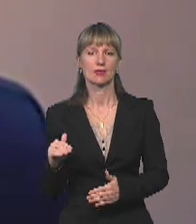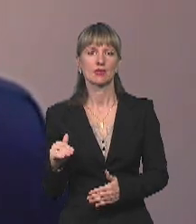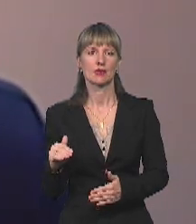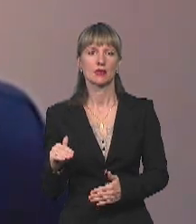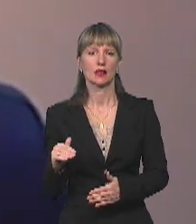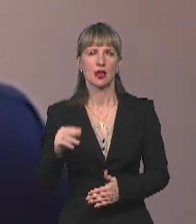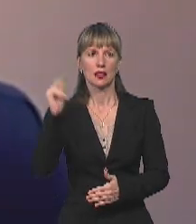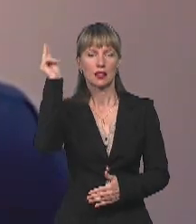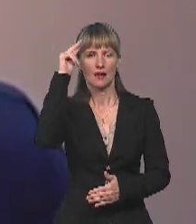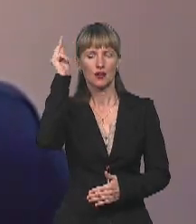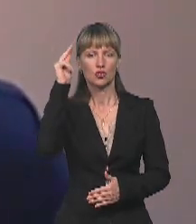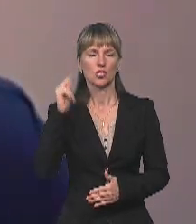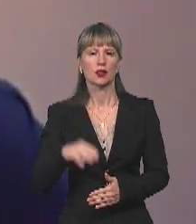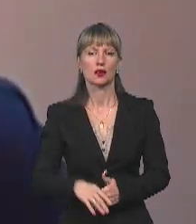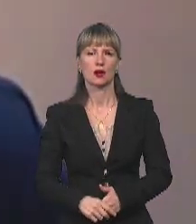Навчання